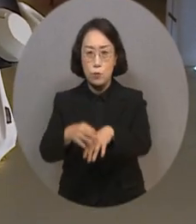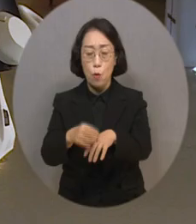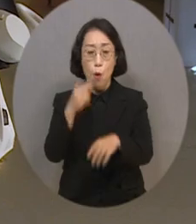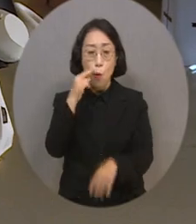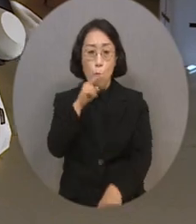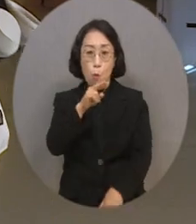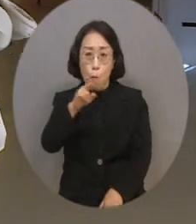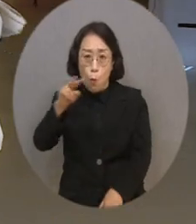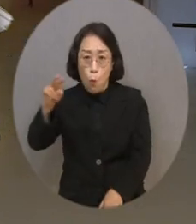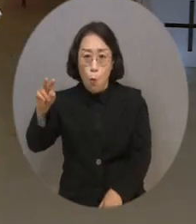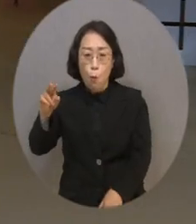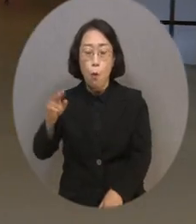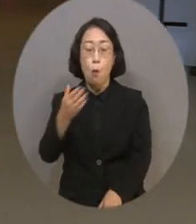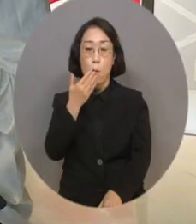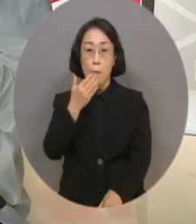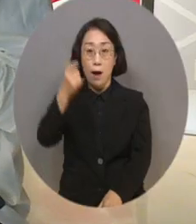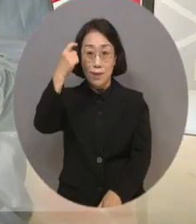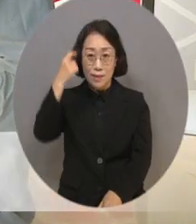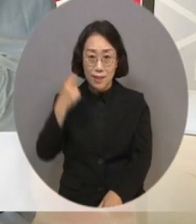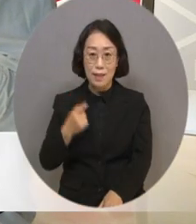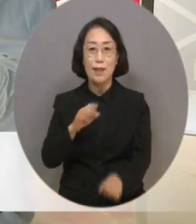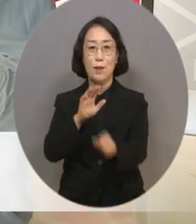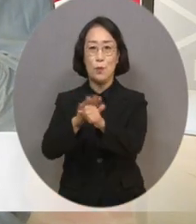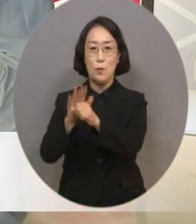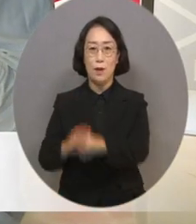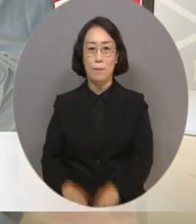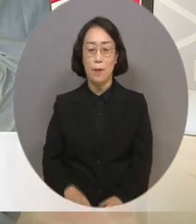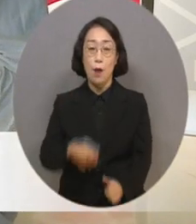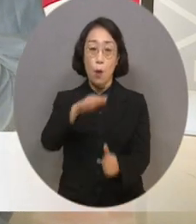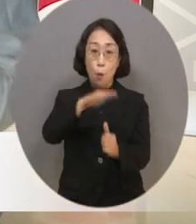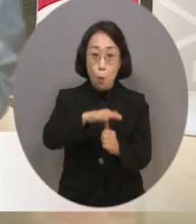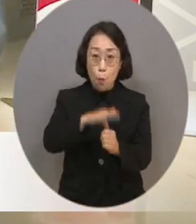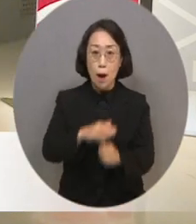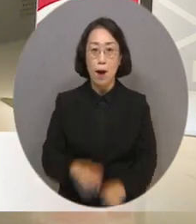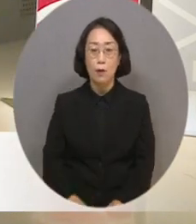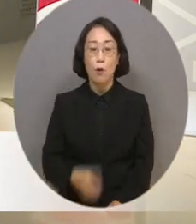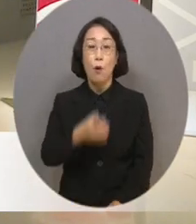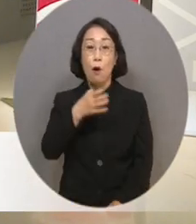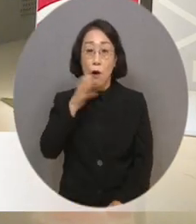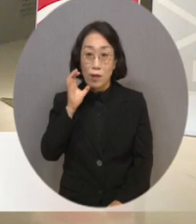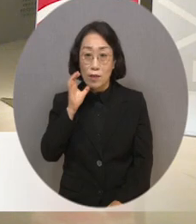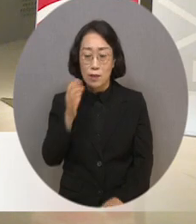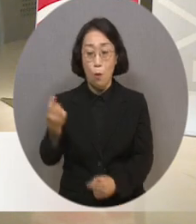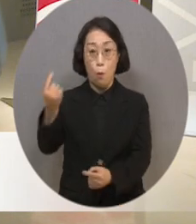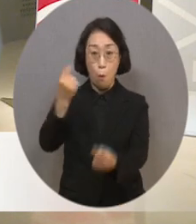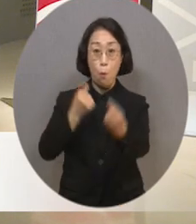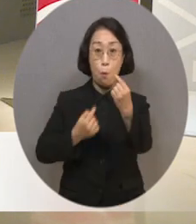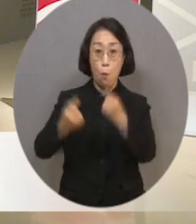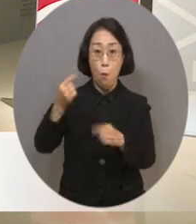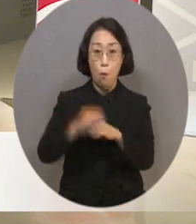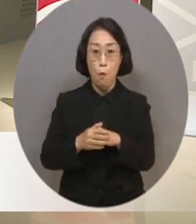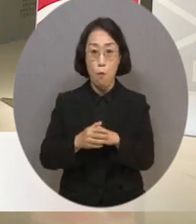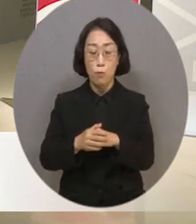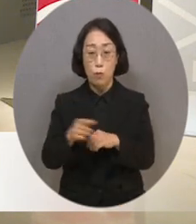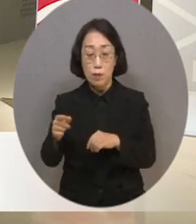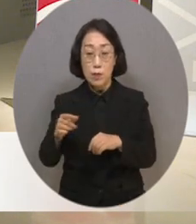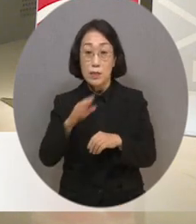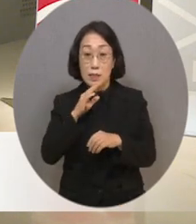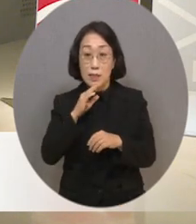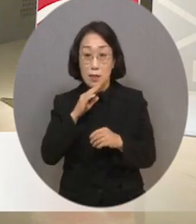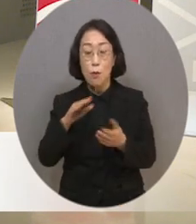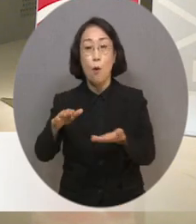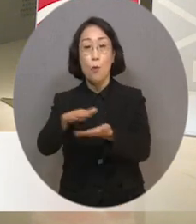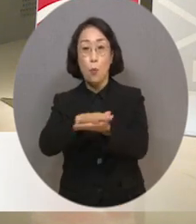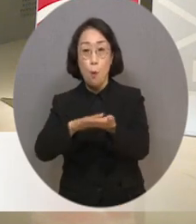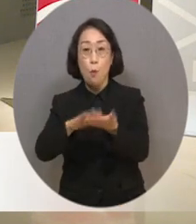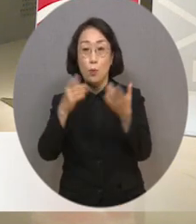알 수 있도록 만들었습니다. 꼬마 친구들이나 되게 다양한 어르신분들이나 오셔가지고 이렇게 움직이면서 가지고 놀고